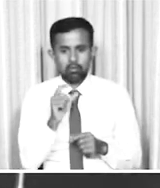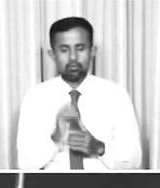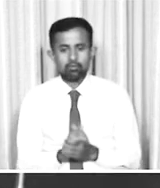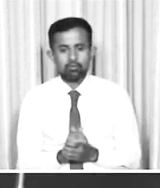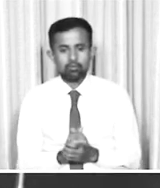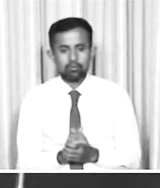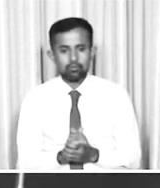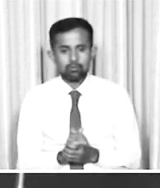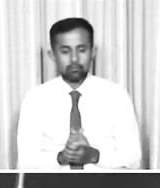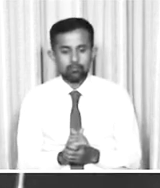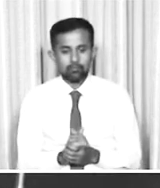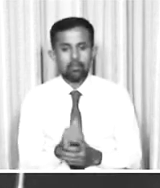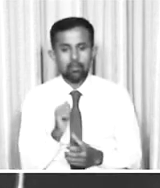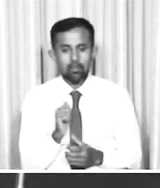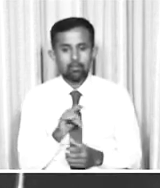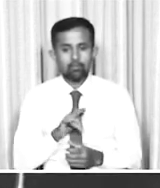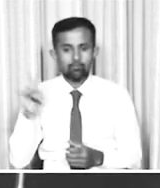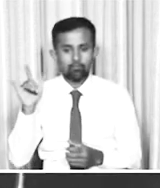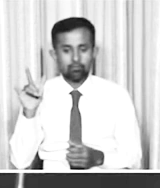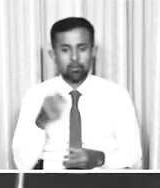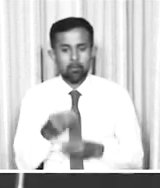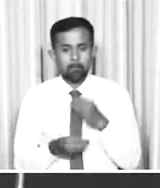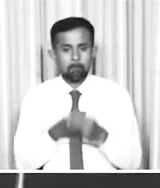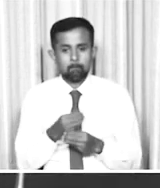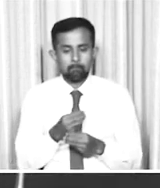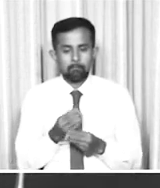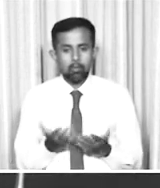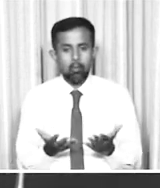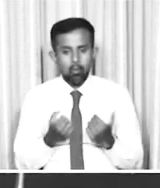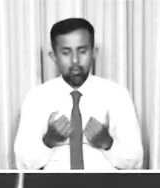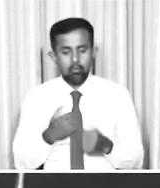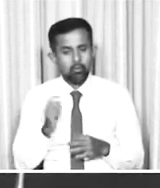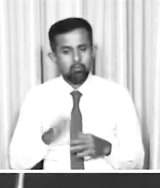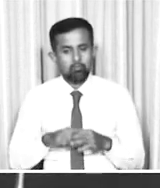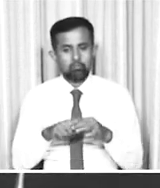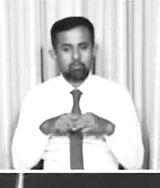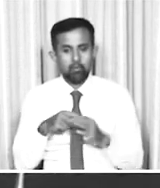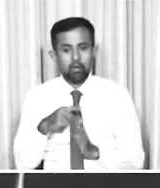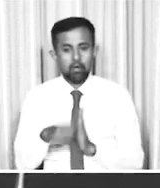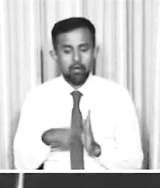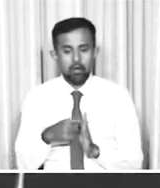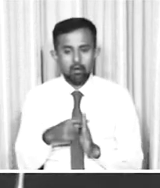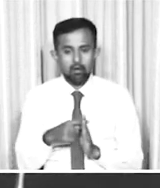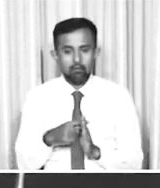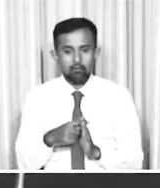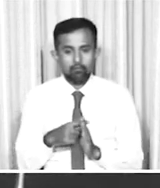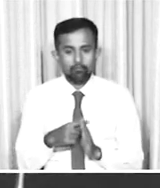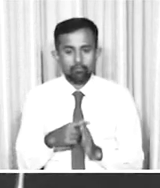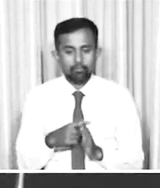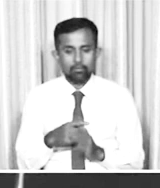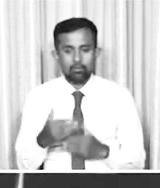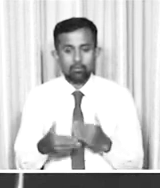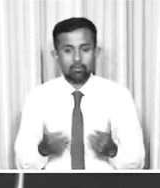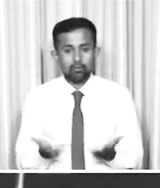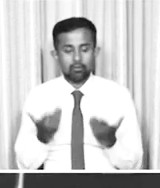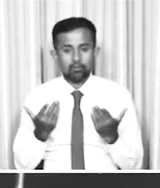வெளிநாட்டு நிறுவனங்கள் ஏன் தோண்ட வேண்டும்? இலங்கை அரசாங்கம் ஏன் அதை செய்யக்கூடாது? வெளிநாட்டு நிறுவனங்களுடைய டெக்னாலஜியை பயன்படுத்துங்கள், நிதியுதவியை பெறுங்கள், ஆனால் அது இலங்கை அரசாங்கம்